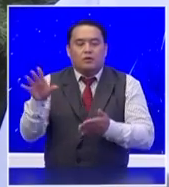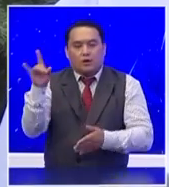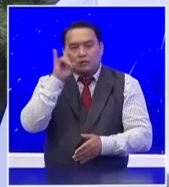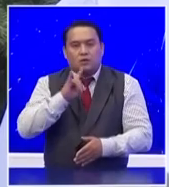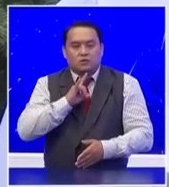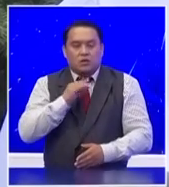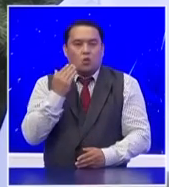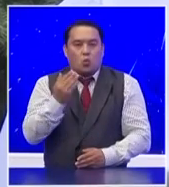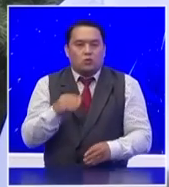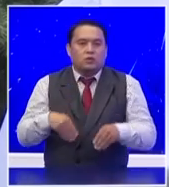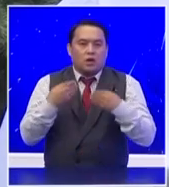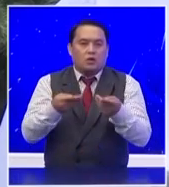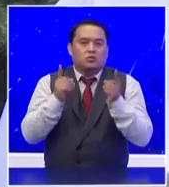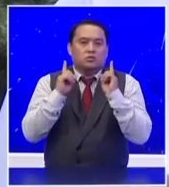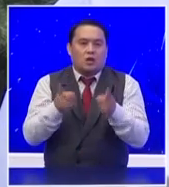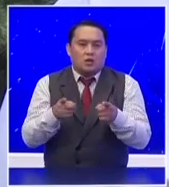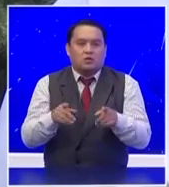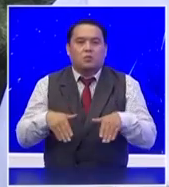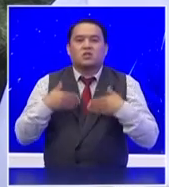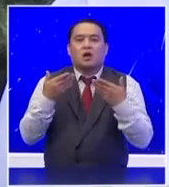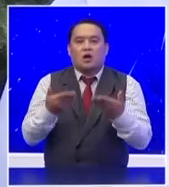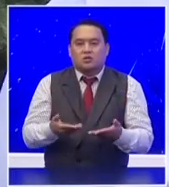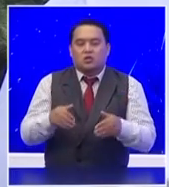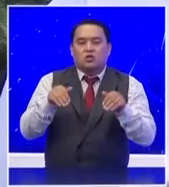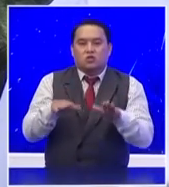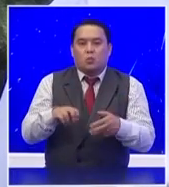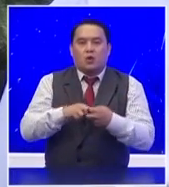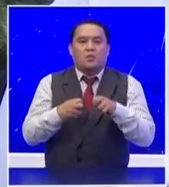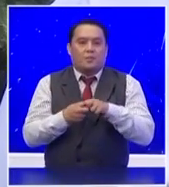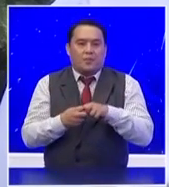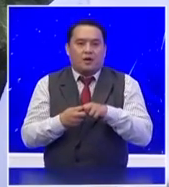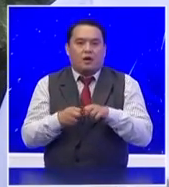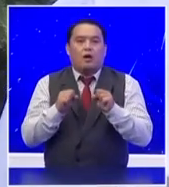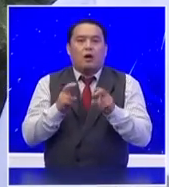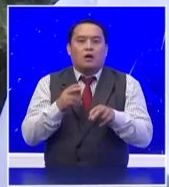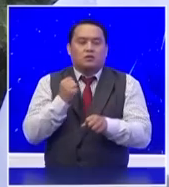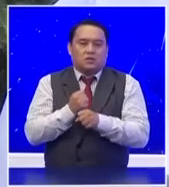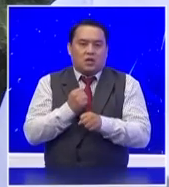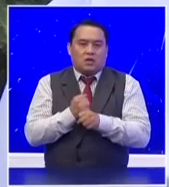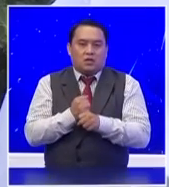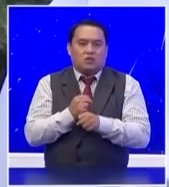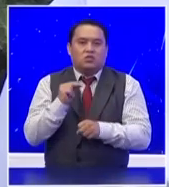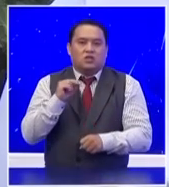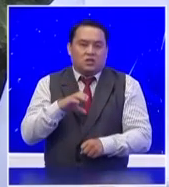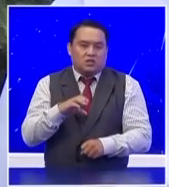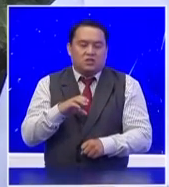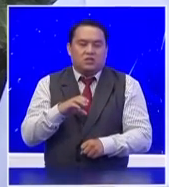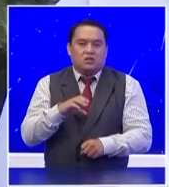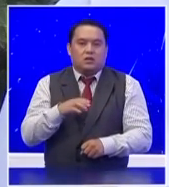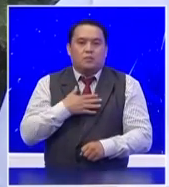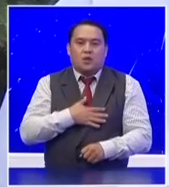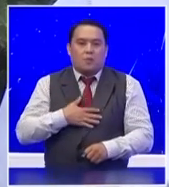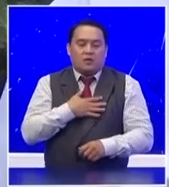всеказахстанская. Они уже дали согласие, предложение по решению этих проблем. Как сделать так, чтобы ни СЭС, ни ЧС никто не переживал, что